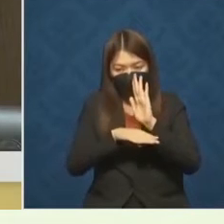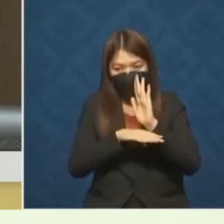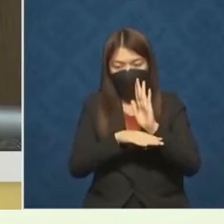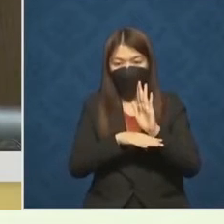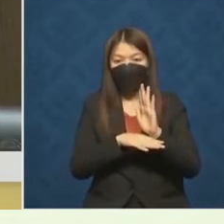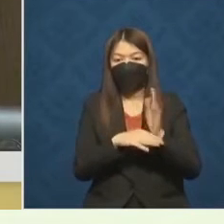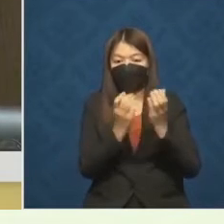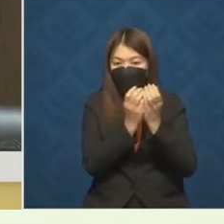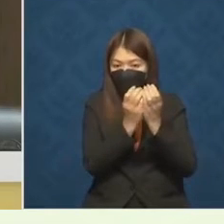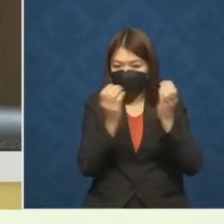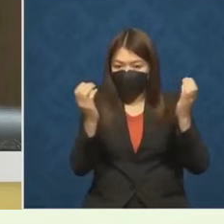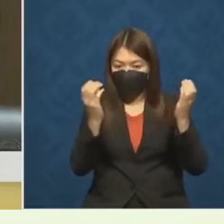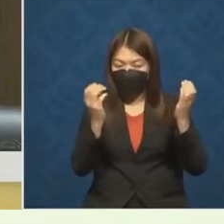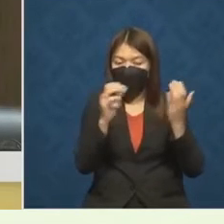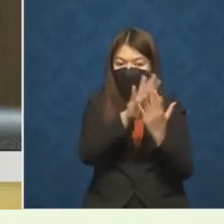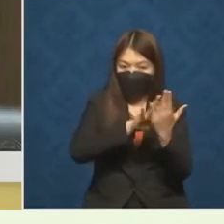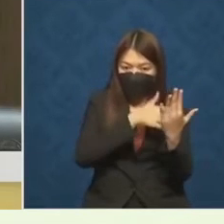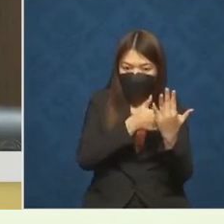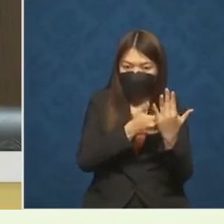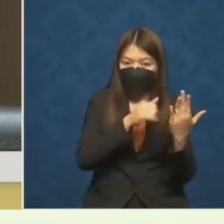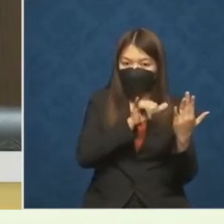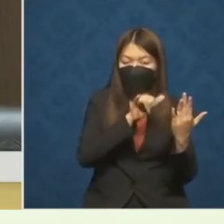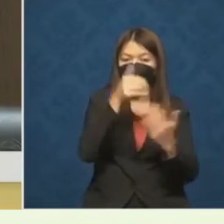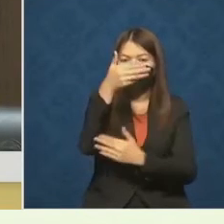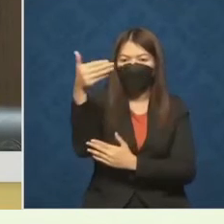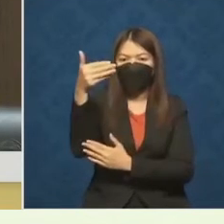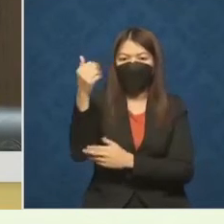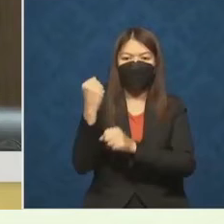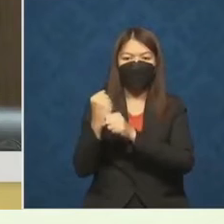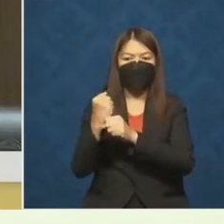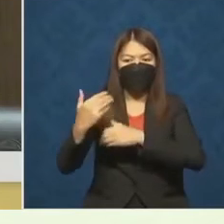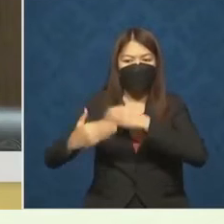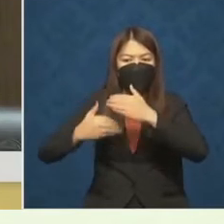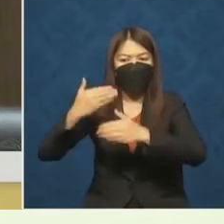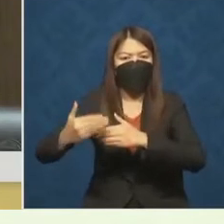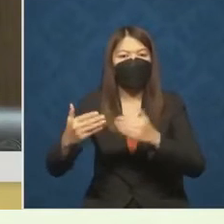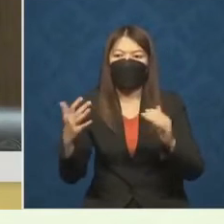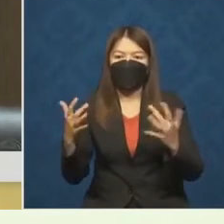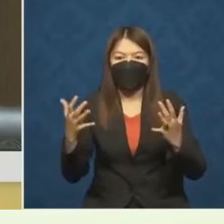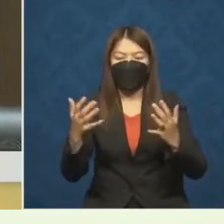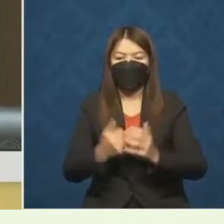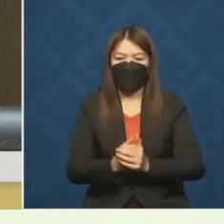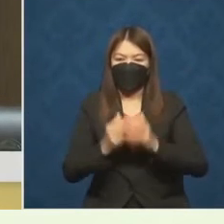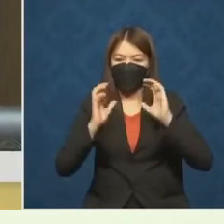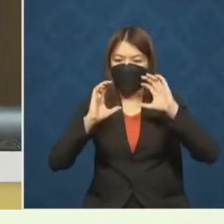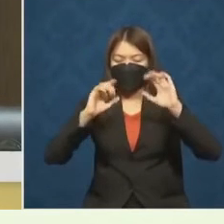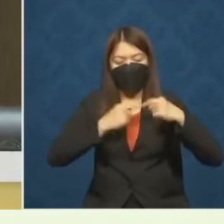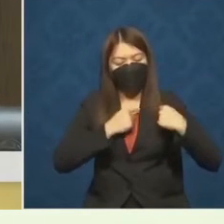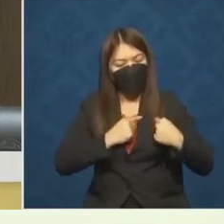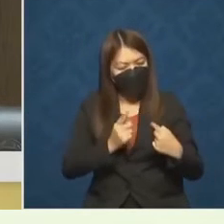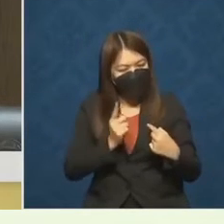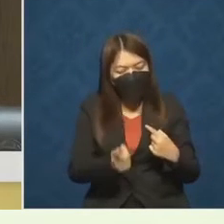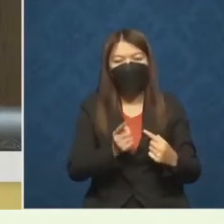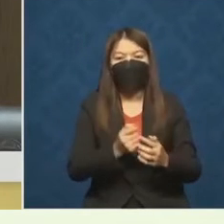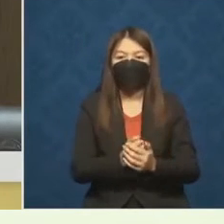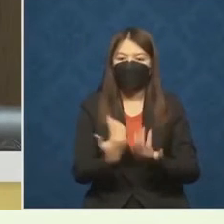รมนูญและยุทธศาสตร์ชาติแต่ไม่มีความคืบหน้าแต่อย่างใดนะฮะรัฐบาลขาดความจริงใจที่